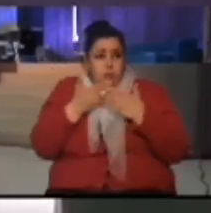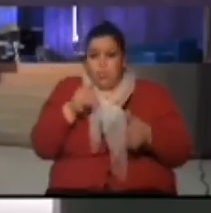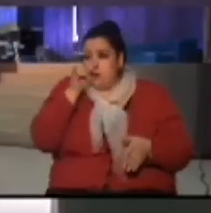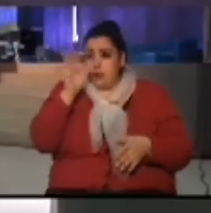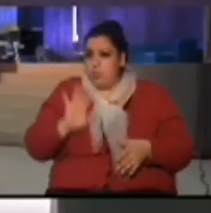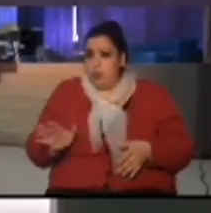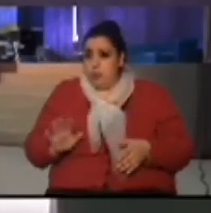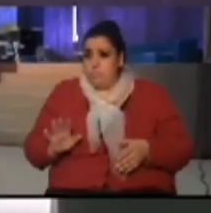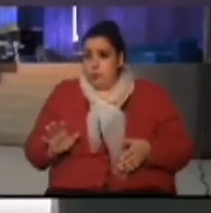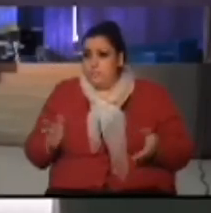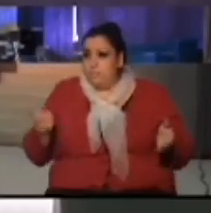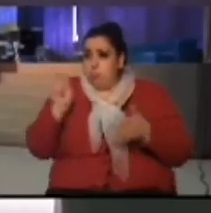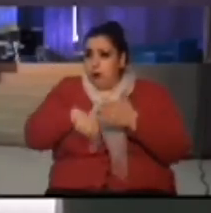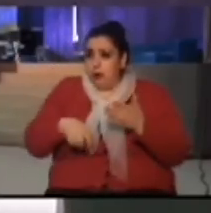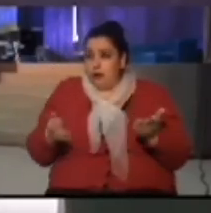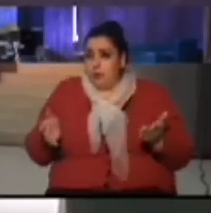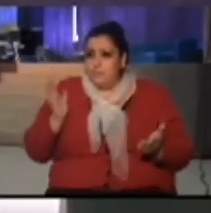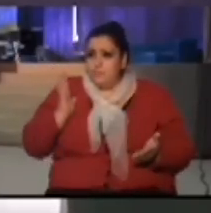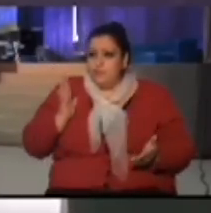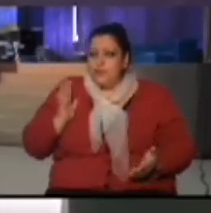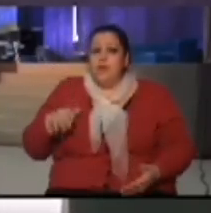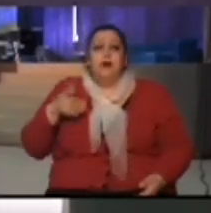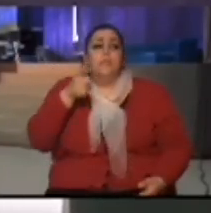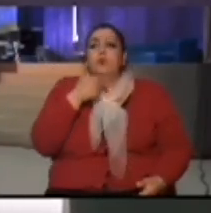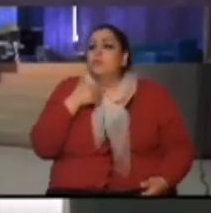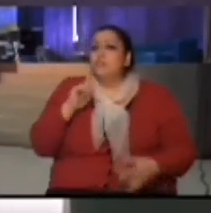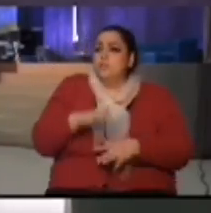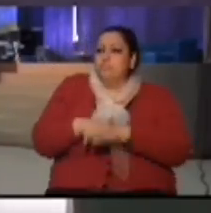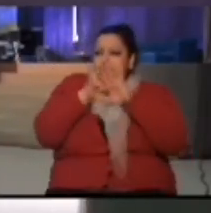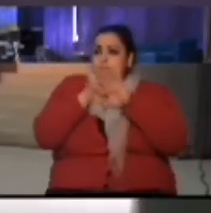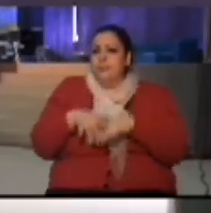ստանաս, գործատուն դուռը փակում է քո վրա, փողը չի տալիս։